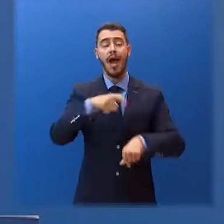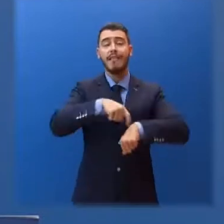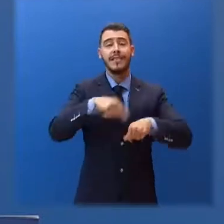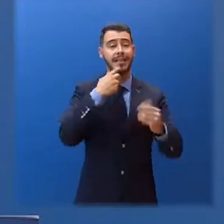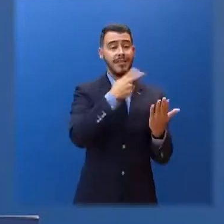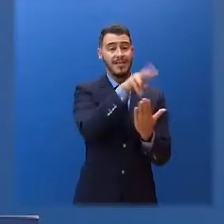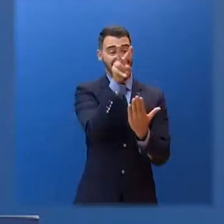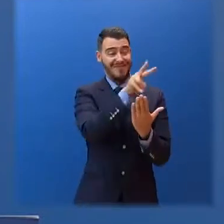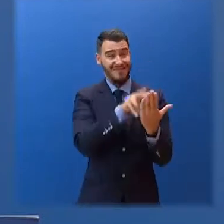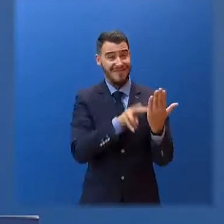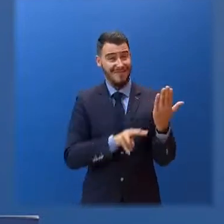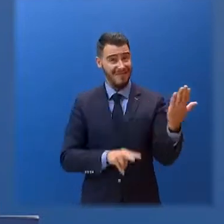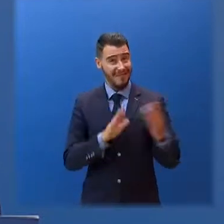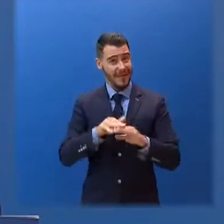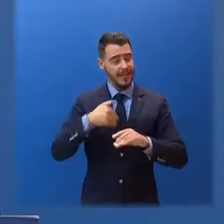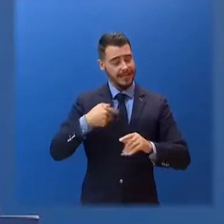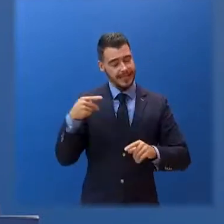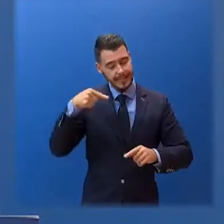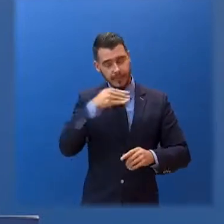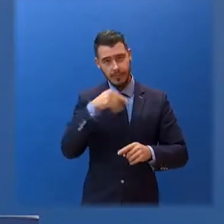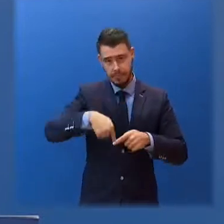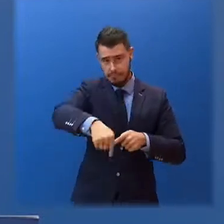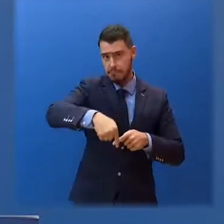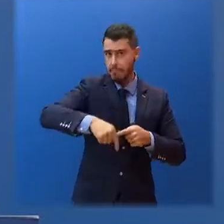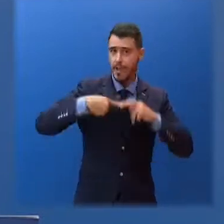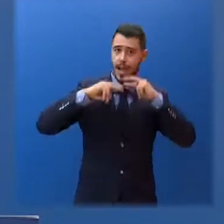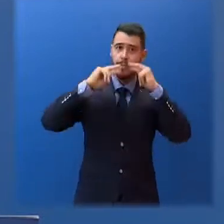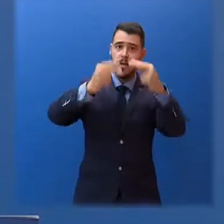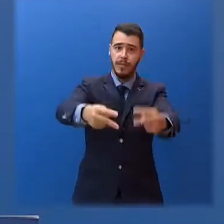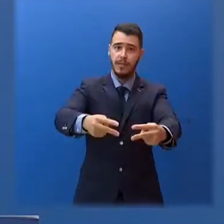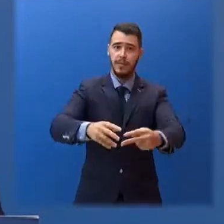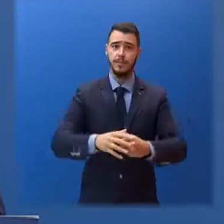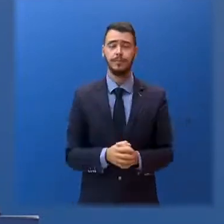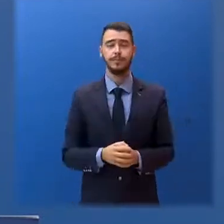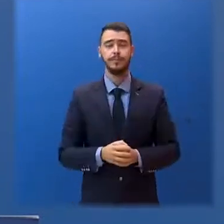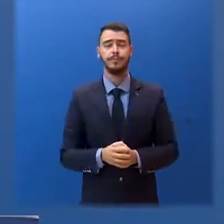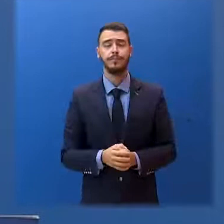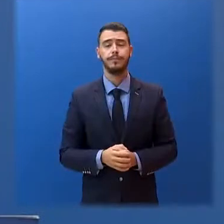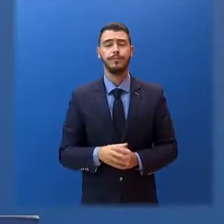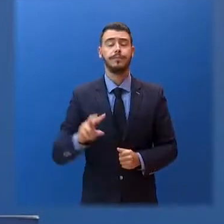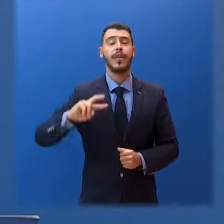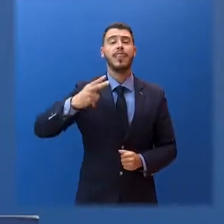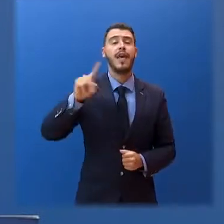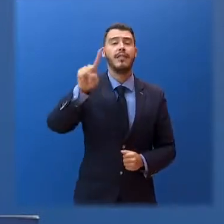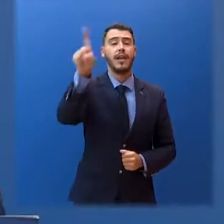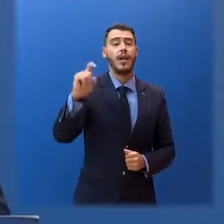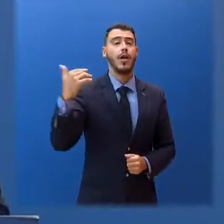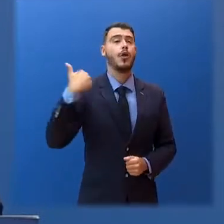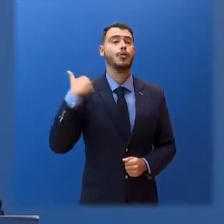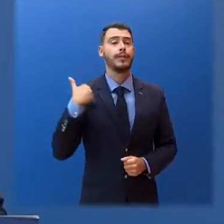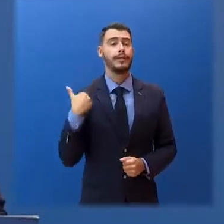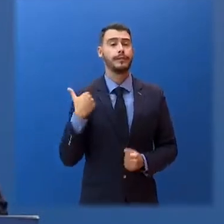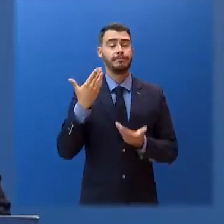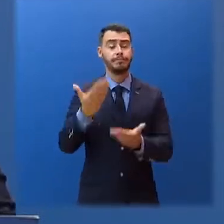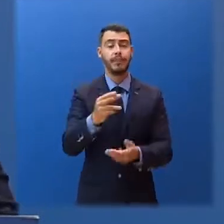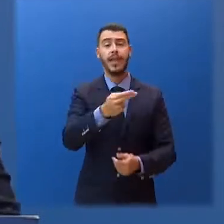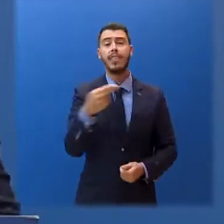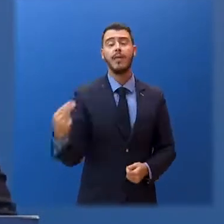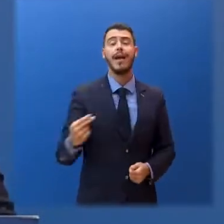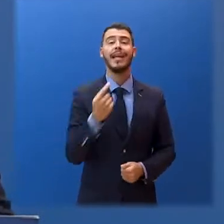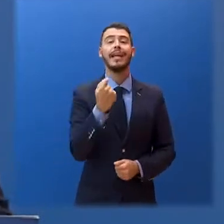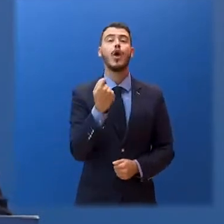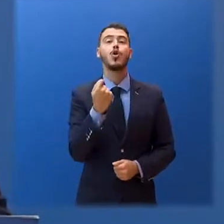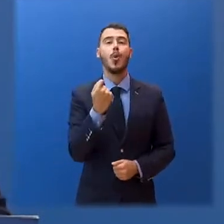απάντησή μας. Παρακαλώ. Κύριε εκπρόσωπε, η πρώτη ερώτηση είναι οικονομικού περιεχομένου. Επειδή έχουμε